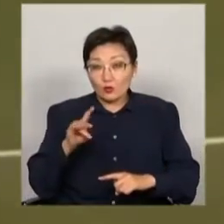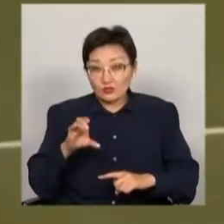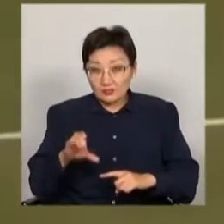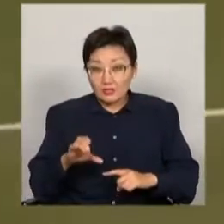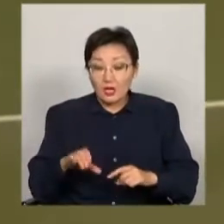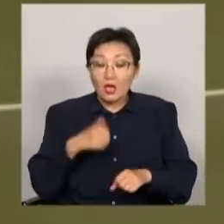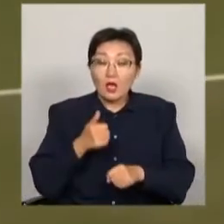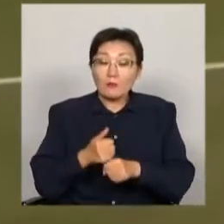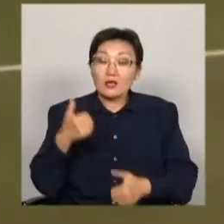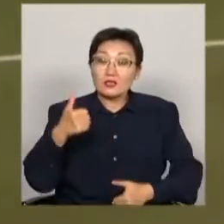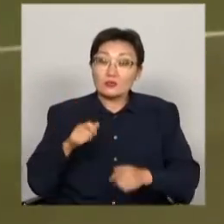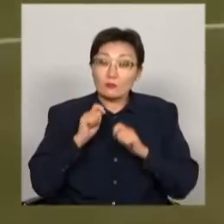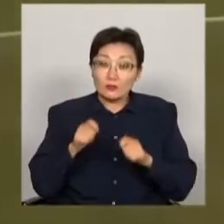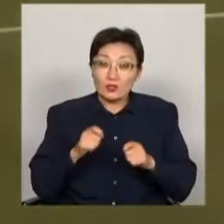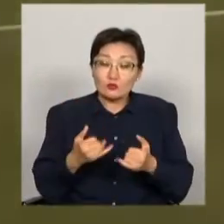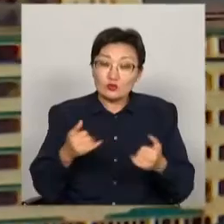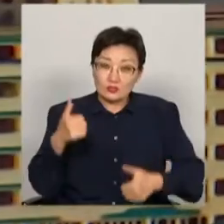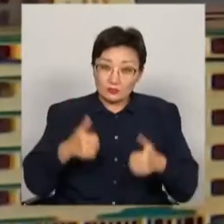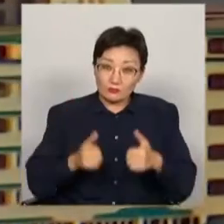бас жүлдені сарапқа салады.